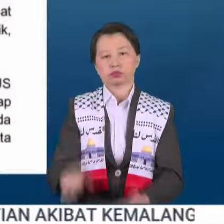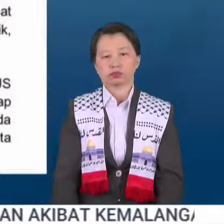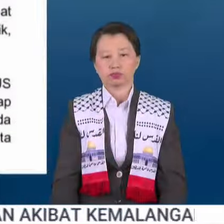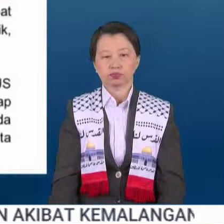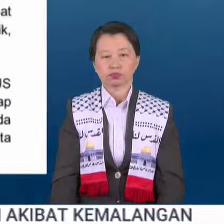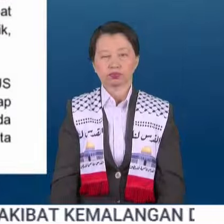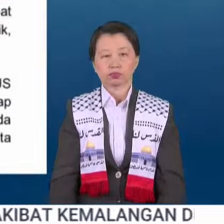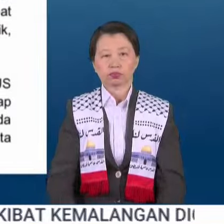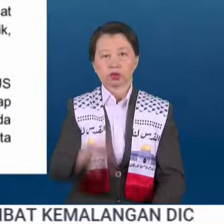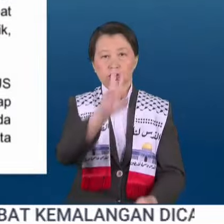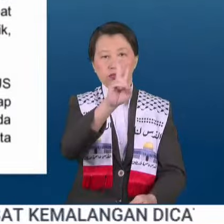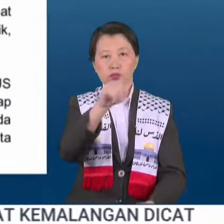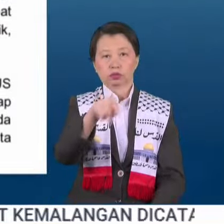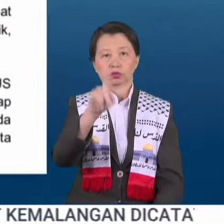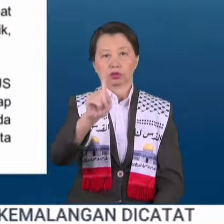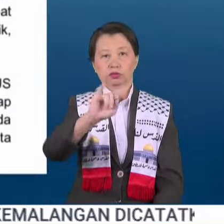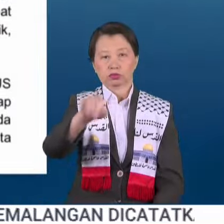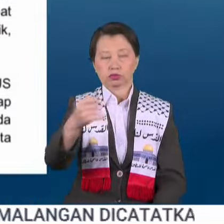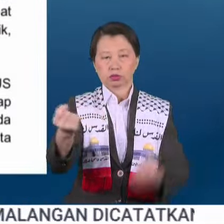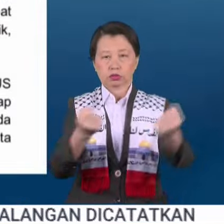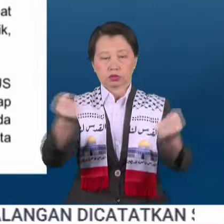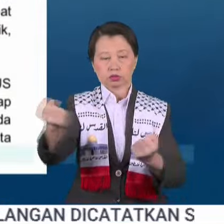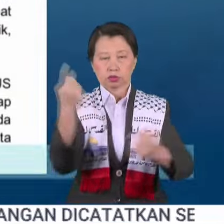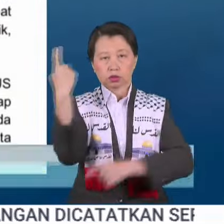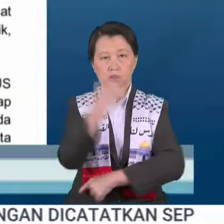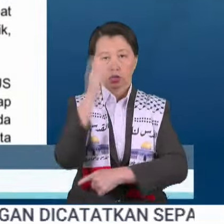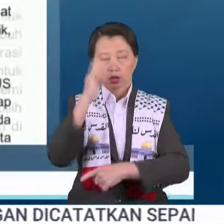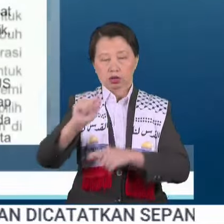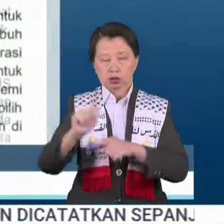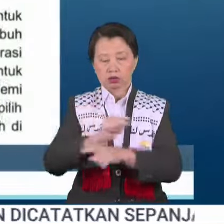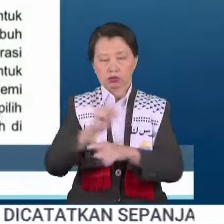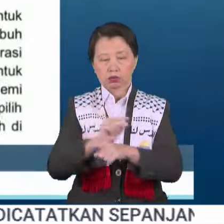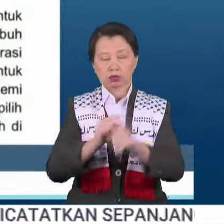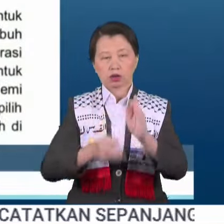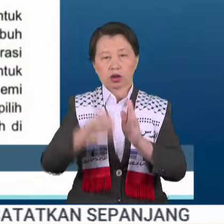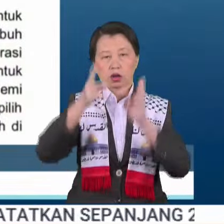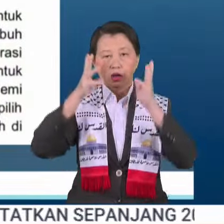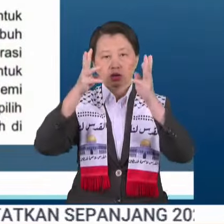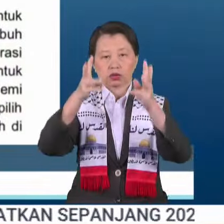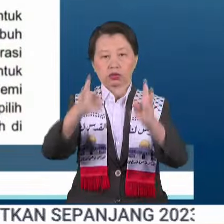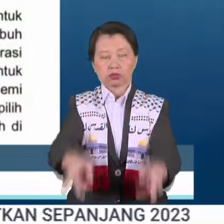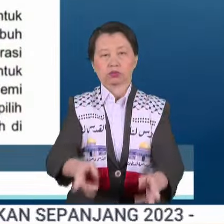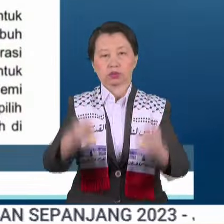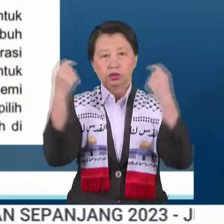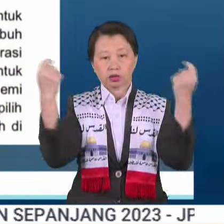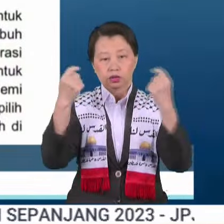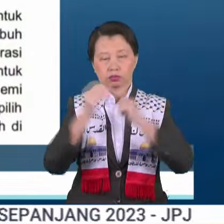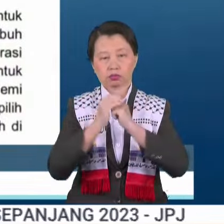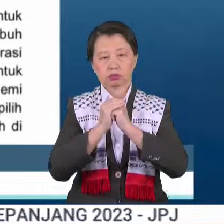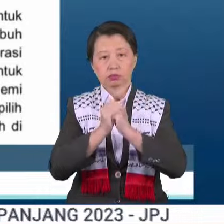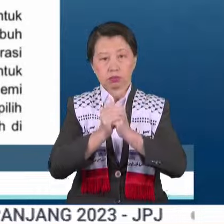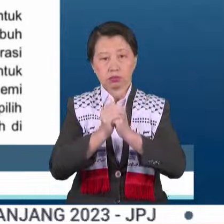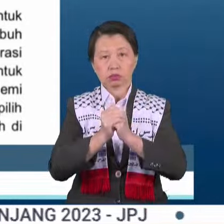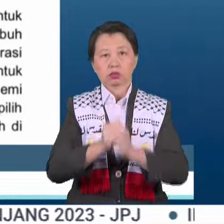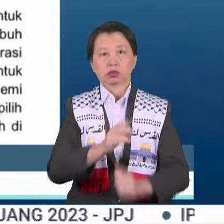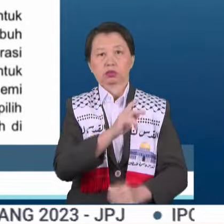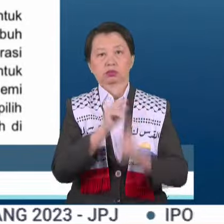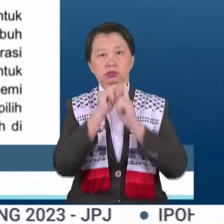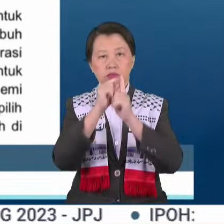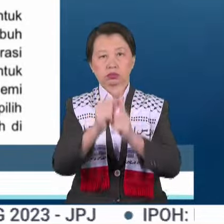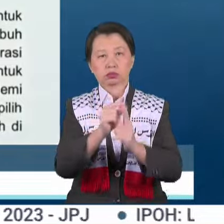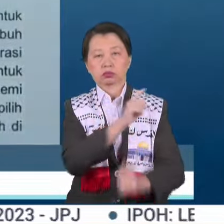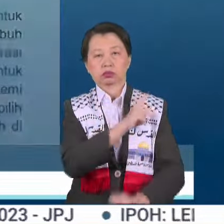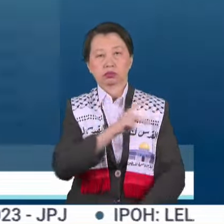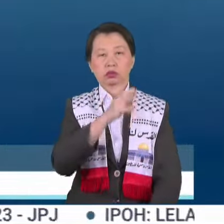Dalam pada itu, 2.1 juta kenderaan sehari akan menggunakan lebuh raya PLUS sepanjang musim perayaan ini. Kenyataan Ketua Pegawai